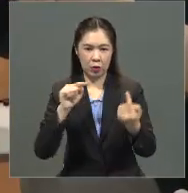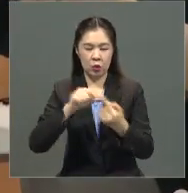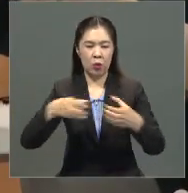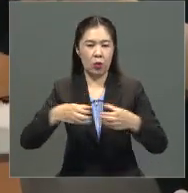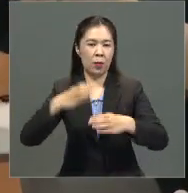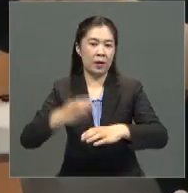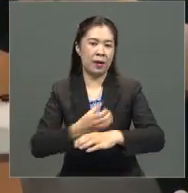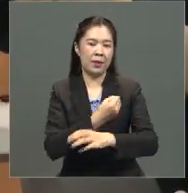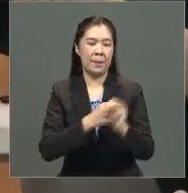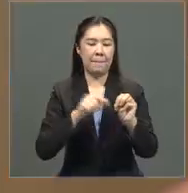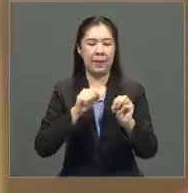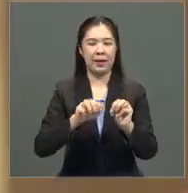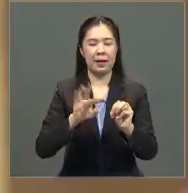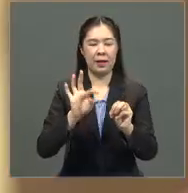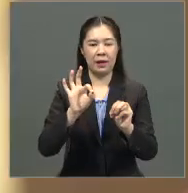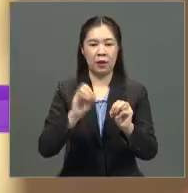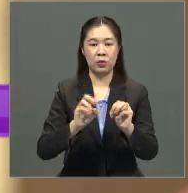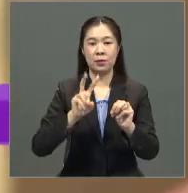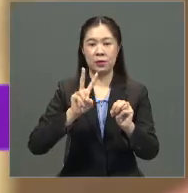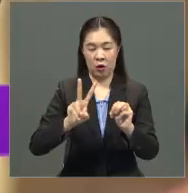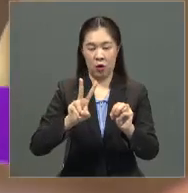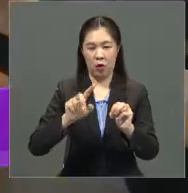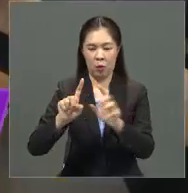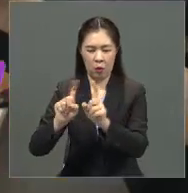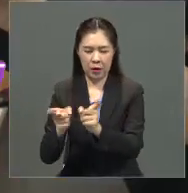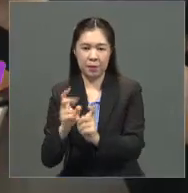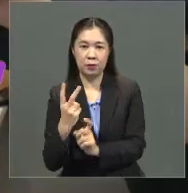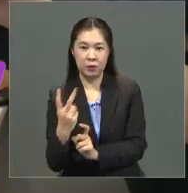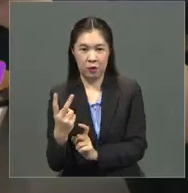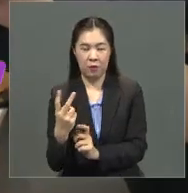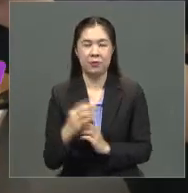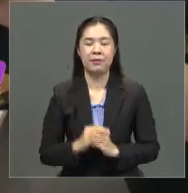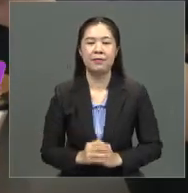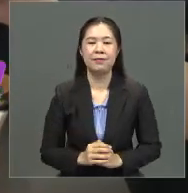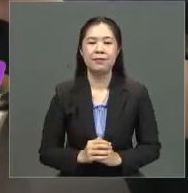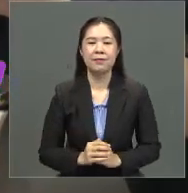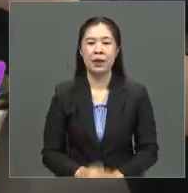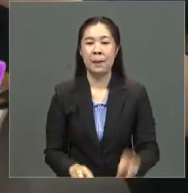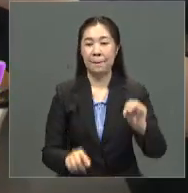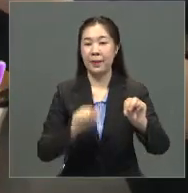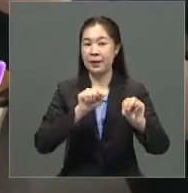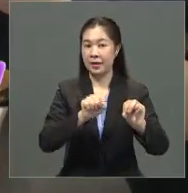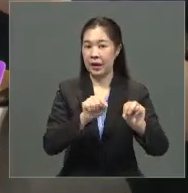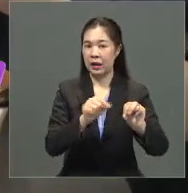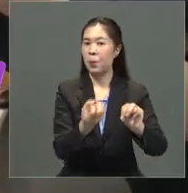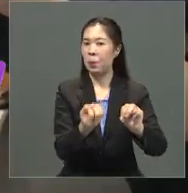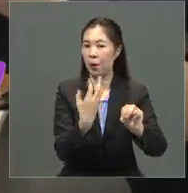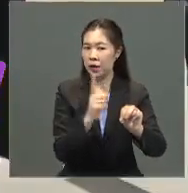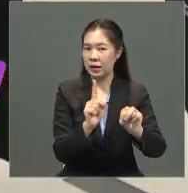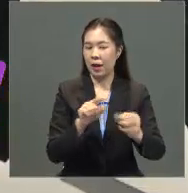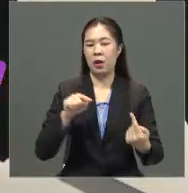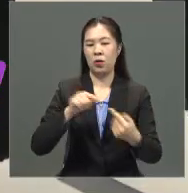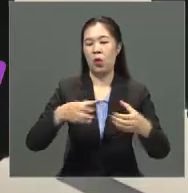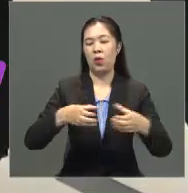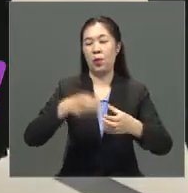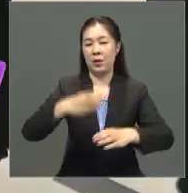พรรคการเมืองตามมาตรา 92วงเล็บสองมาตรานี้ว่าว่าเอาไปยังไงบ้างนะครับก็บอกว่าตามมาตรานี้ระบุว่าห้ามพรรคการ